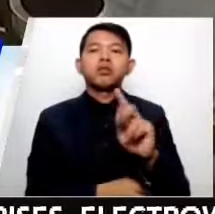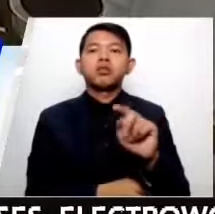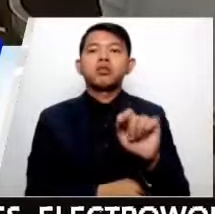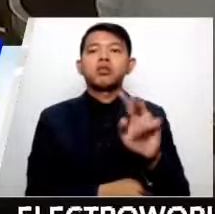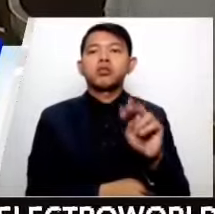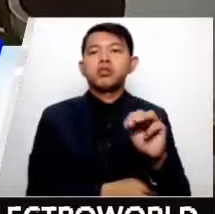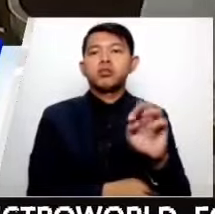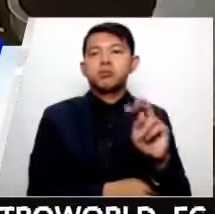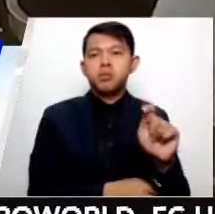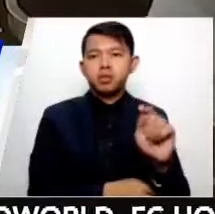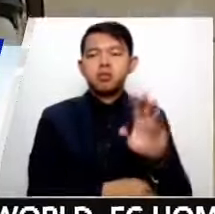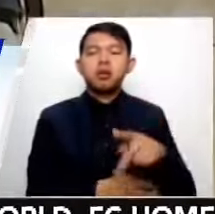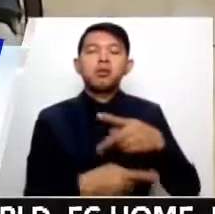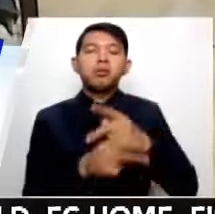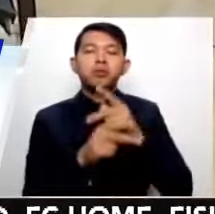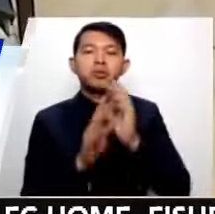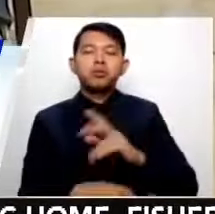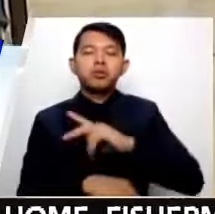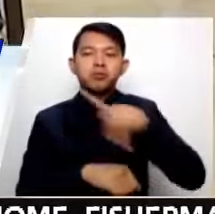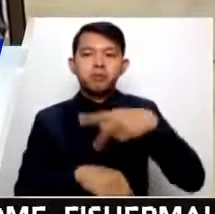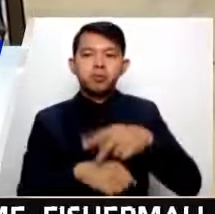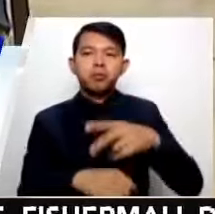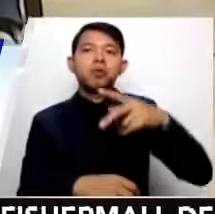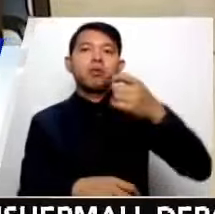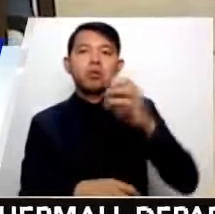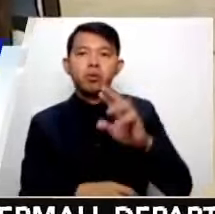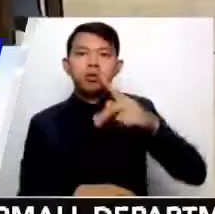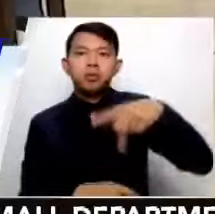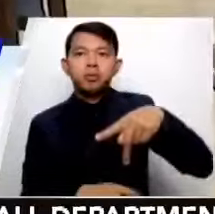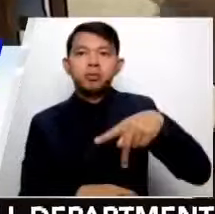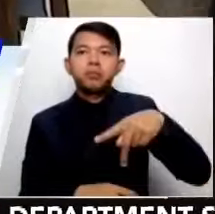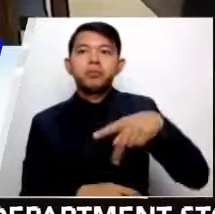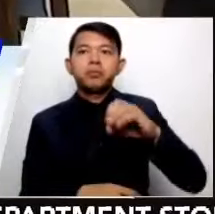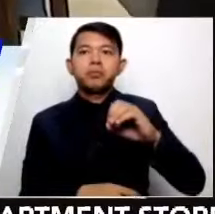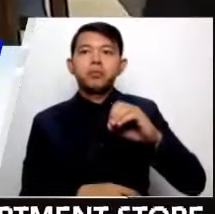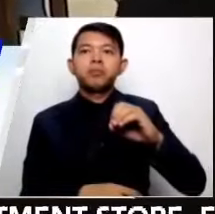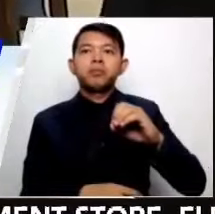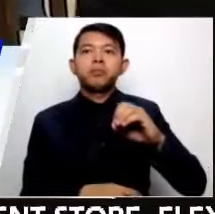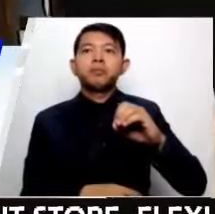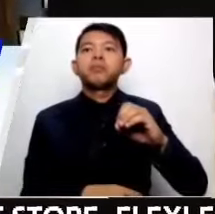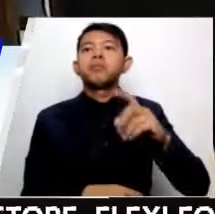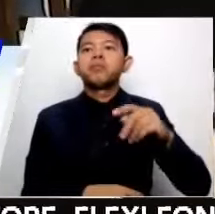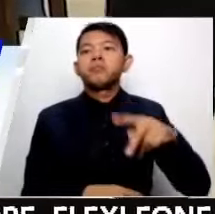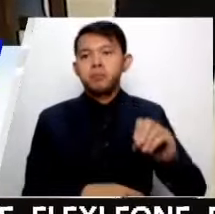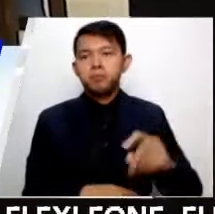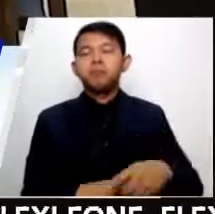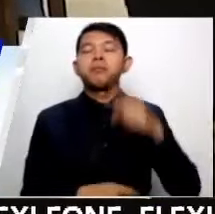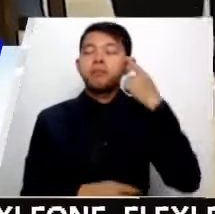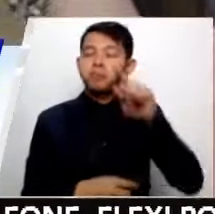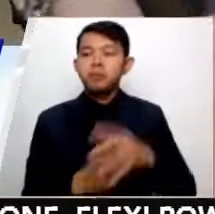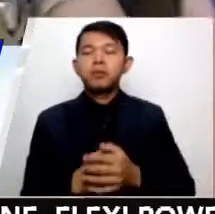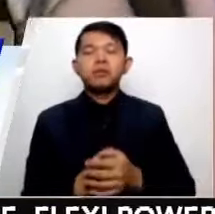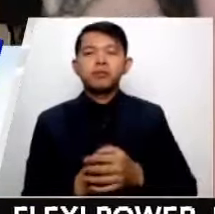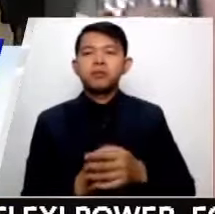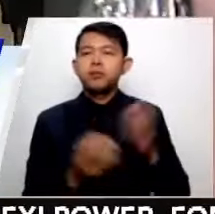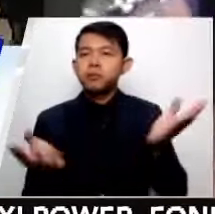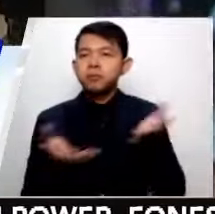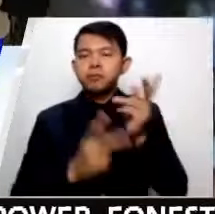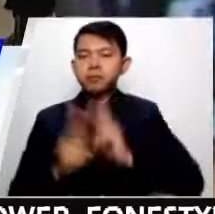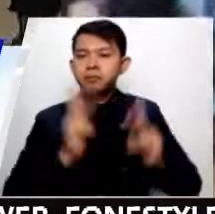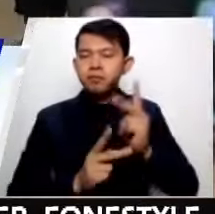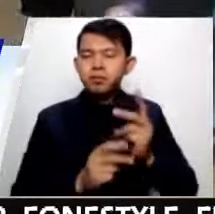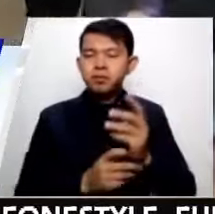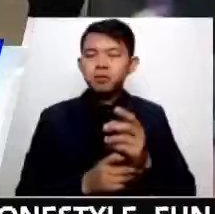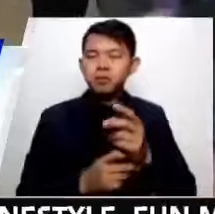EPOP at mga paraan para mahikayat na maibalik ang mga manonood sa mga sinehan. Kabilang sa mga dumalo, sina GMA